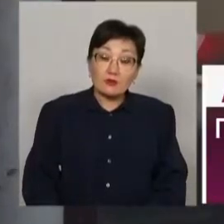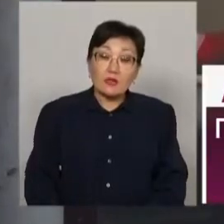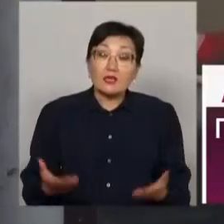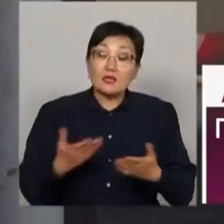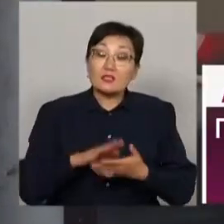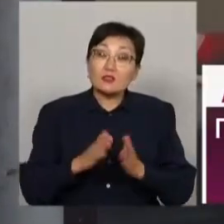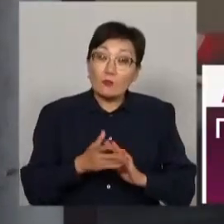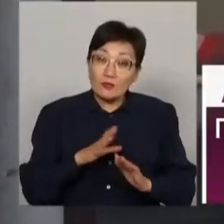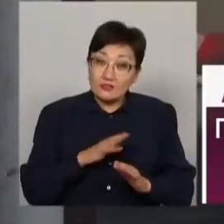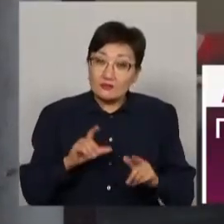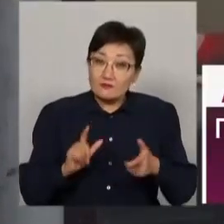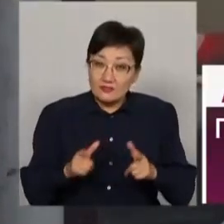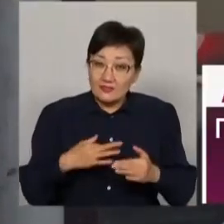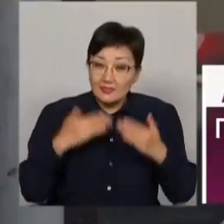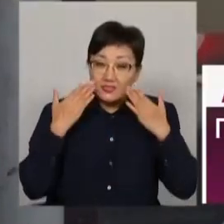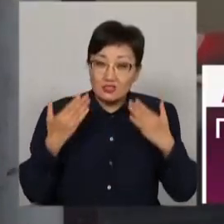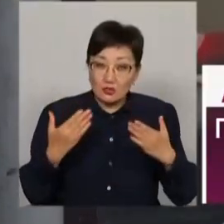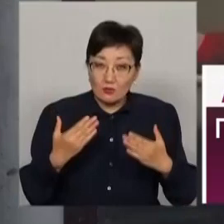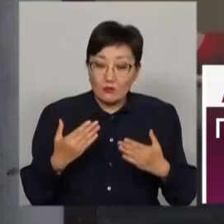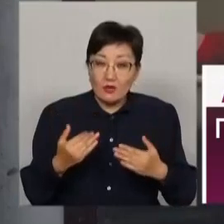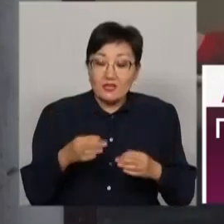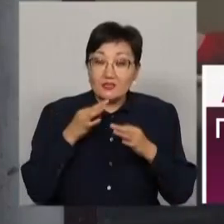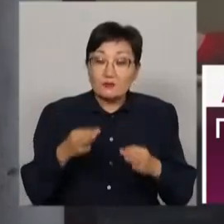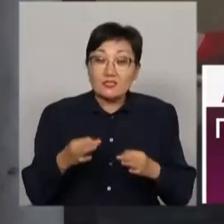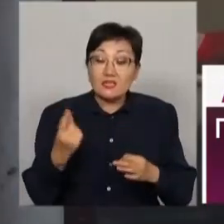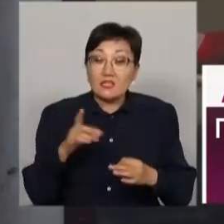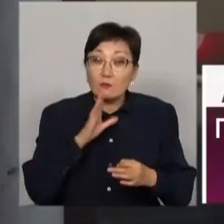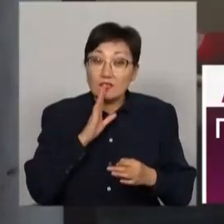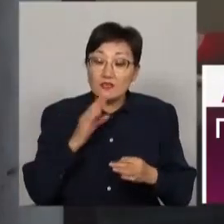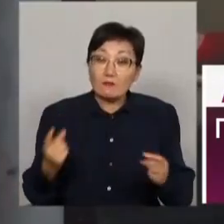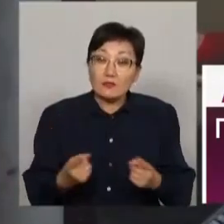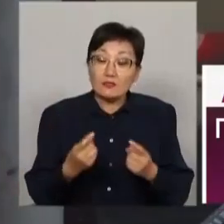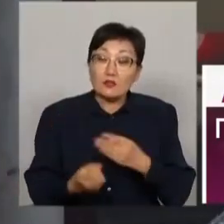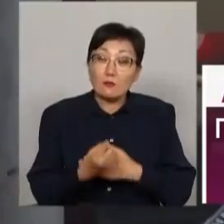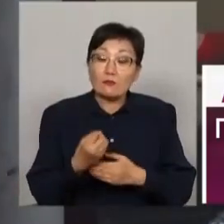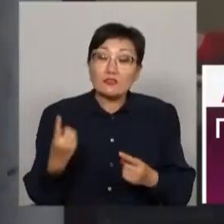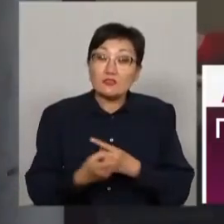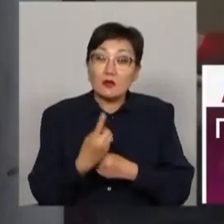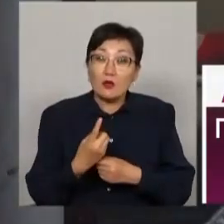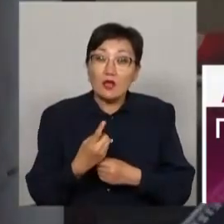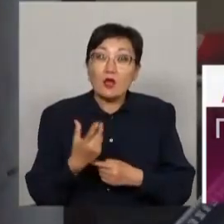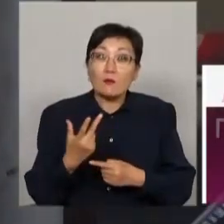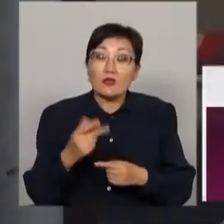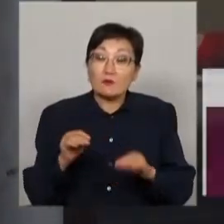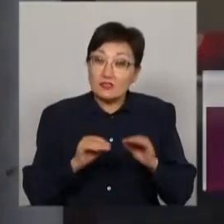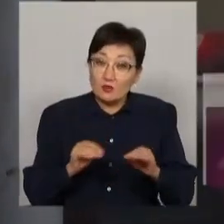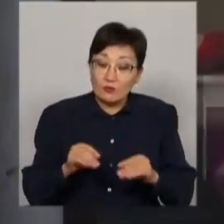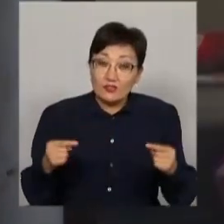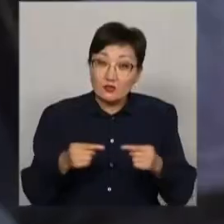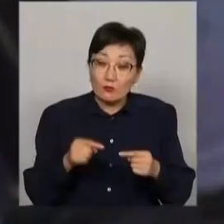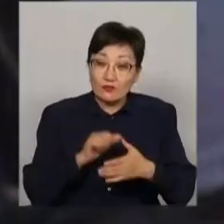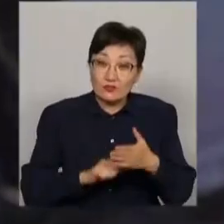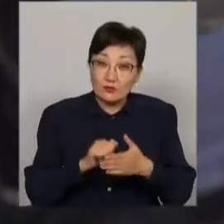Какая ситуация была на самом деле, я не знаю. Но, как мне сказала одна девушка, возгорание произошло из-за фреаппарата. Конечно, точную